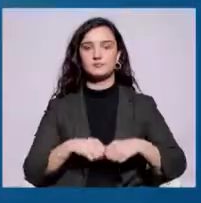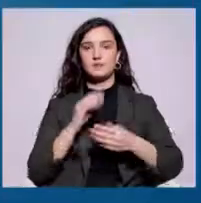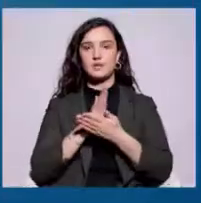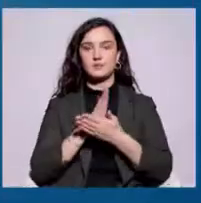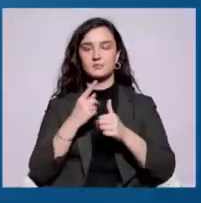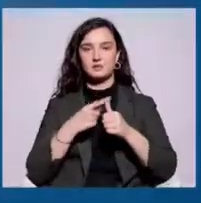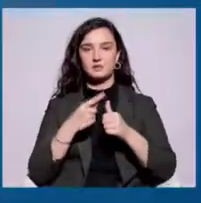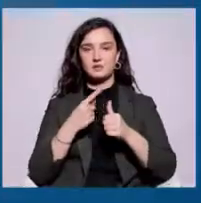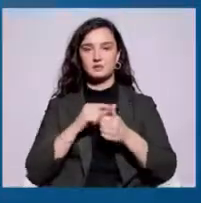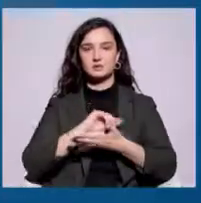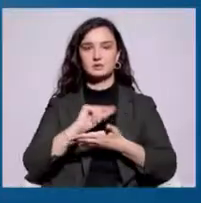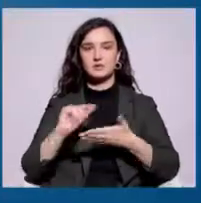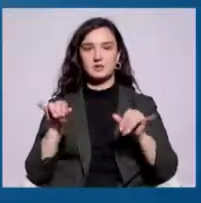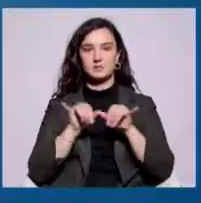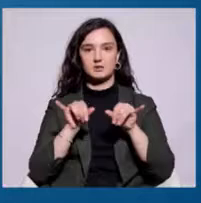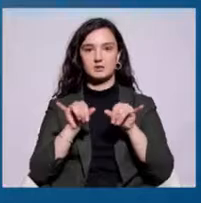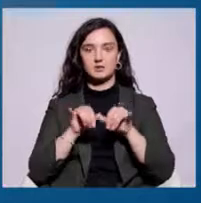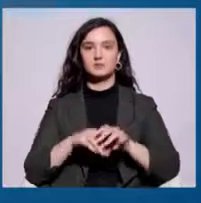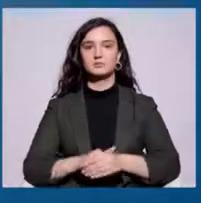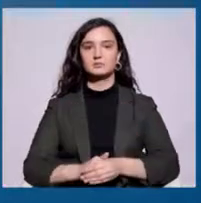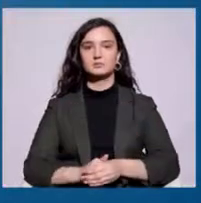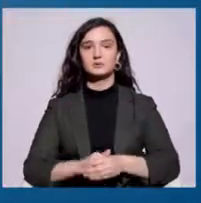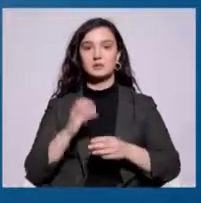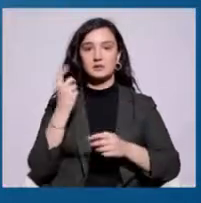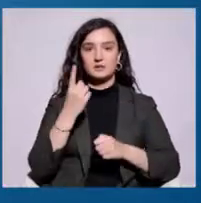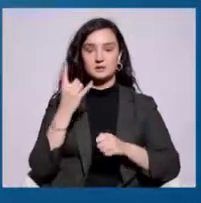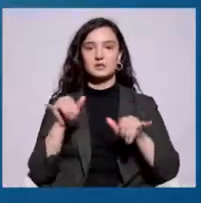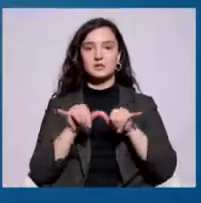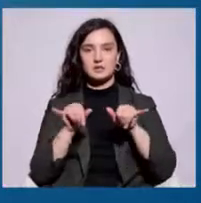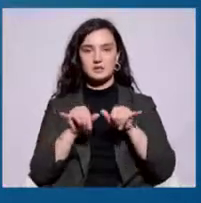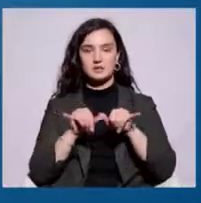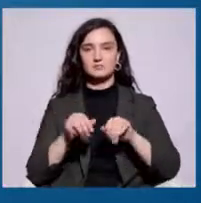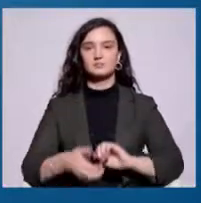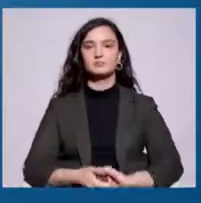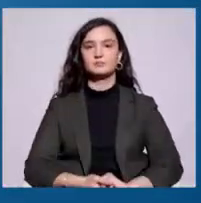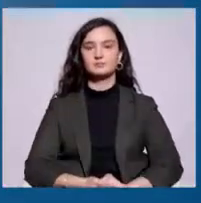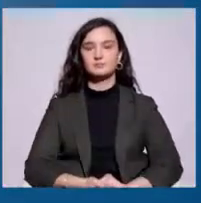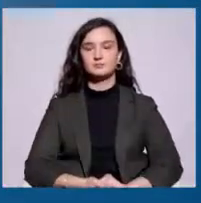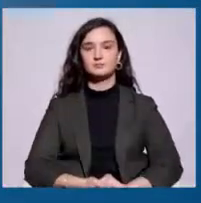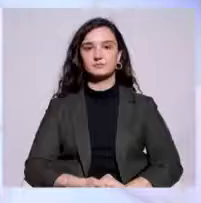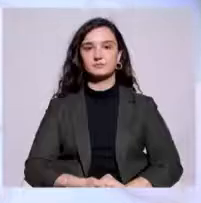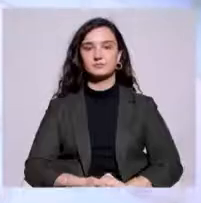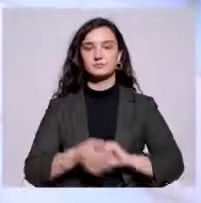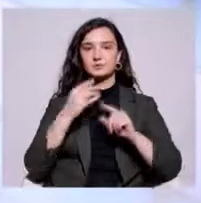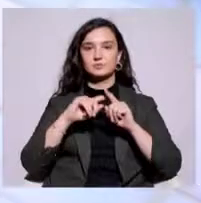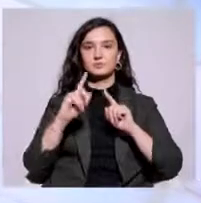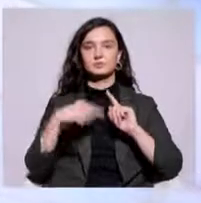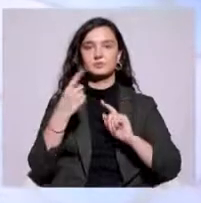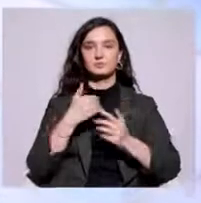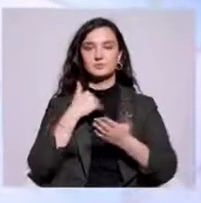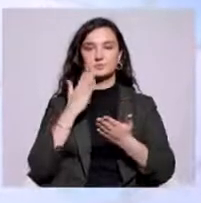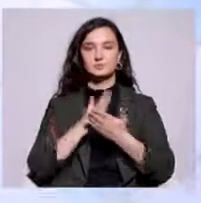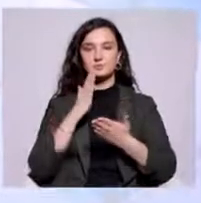არსებითი სახელი, საწერი მაგიდა. One more time, desk. And next, we